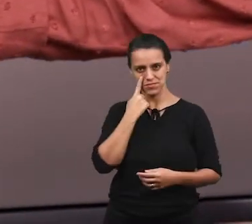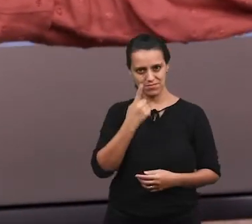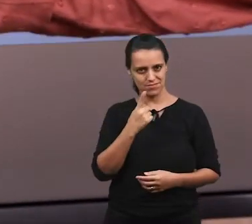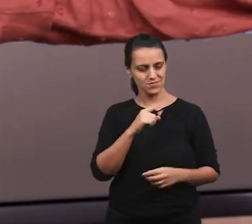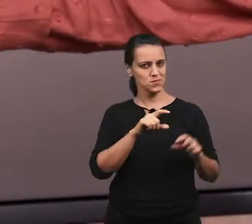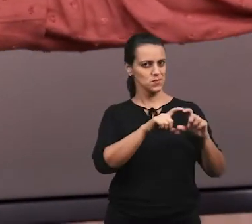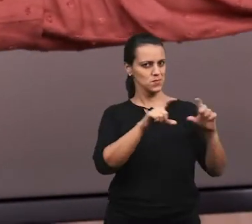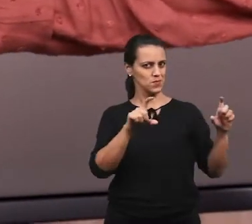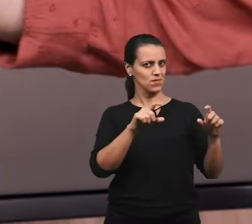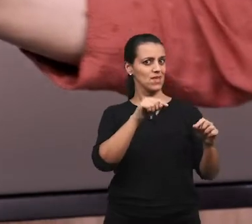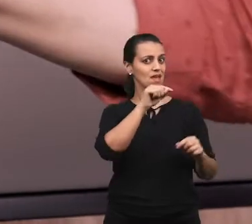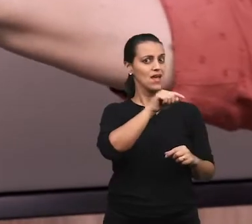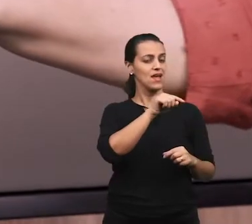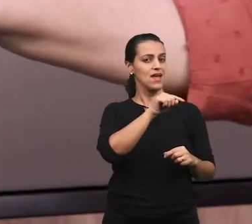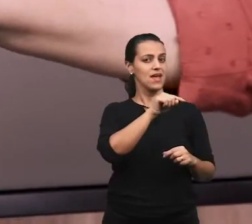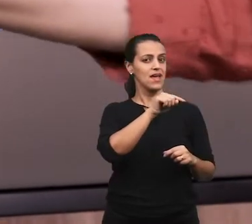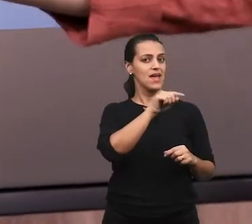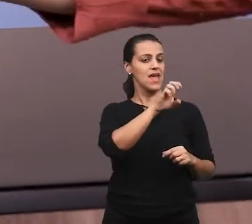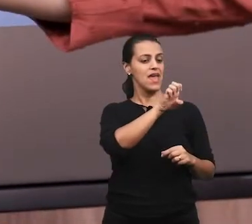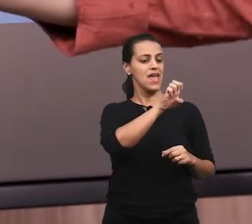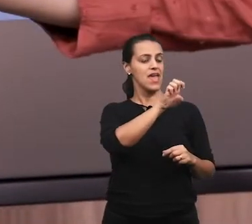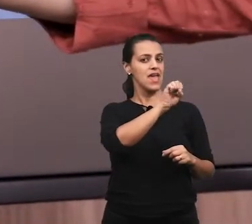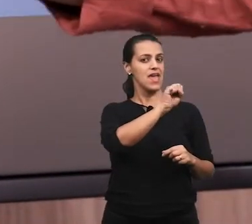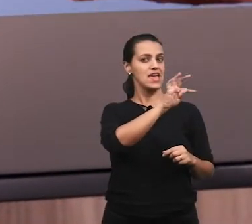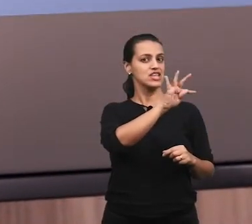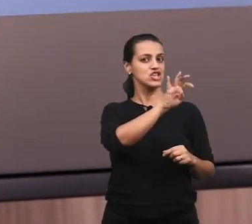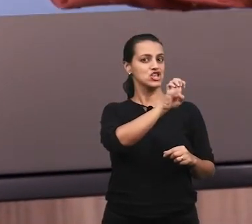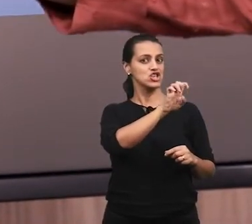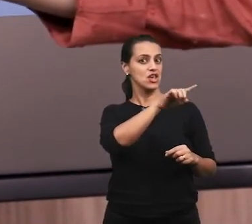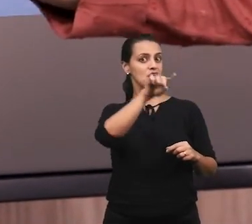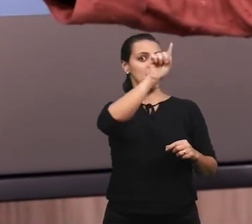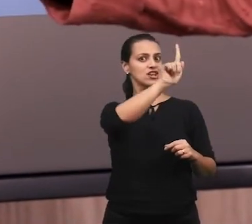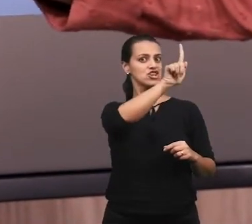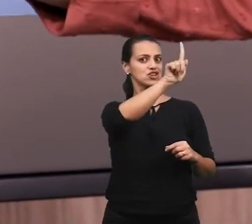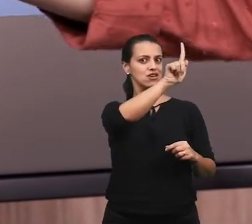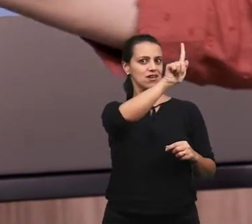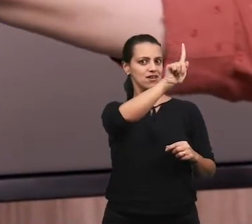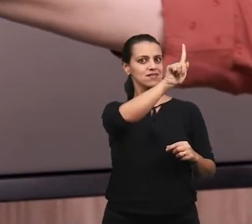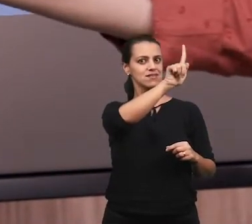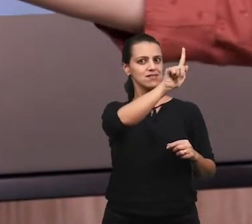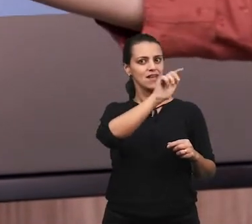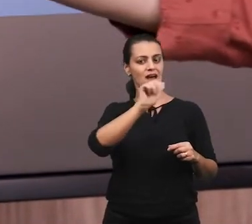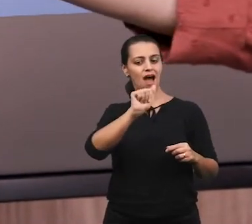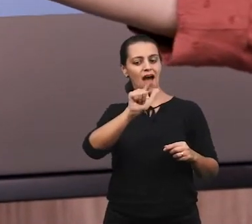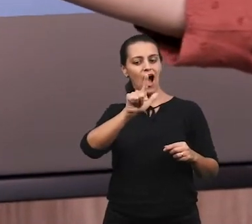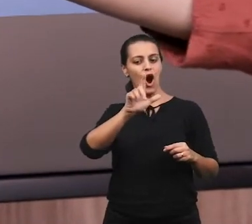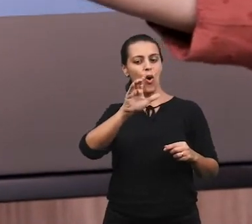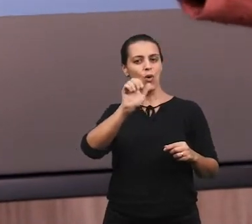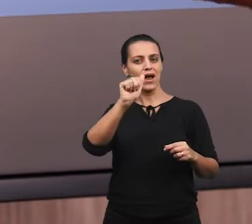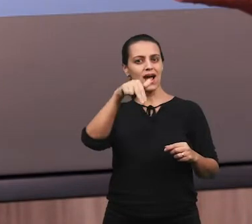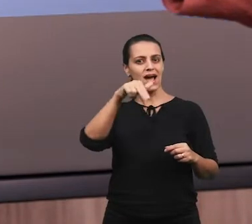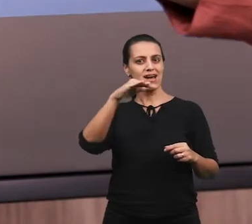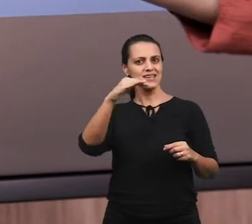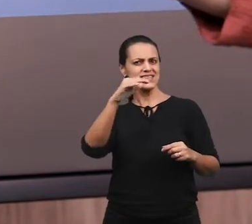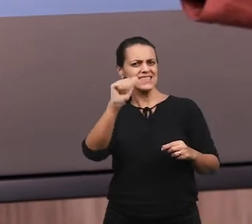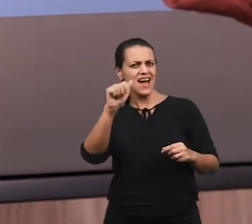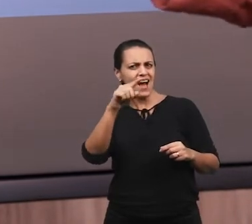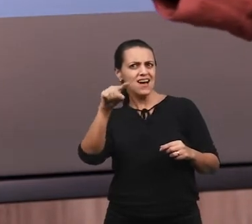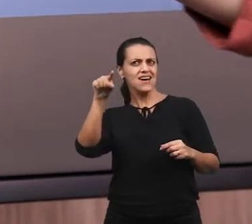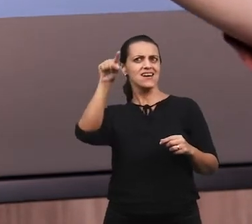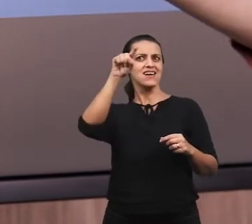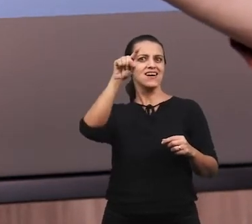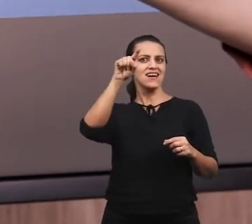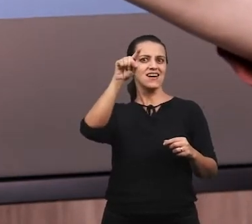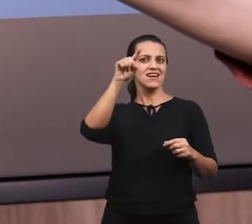аккорда соль, дальше меняем на ре, позже в конце фразы меняем обратно